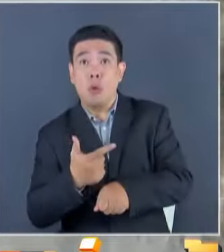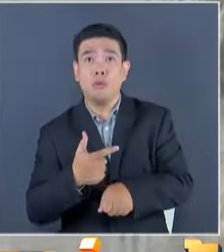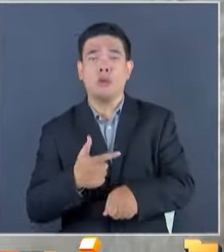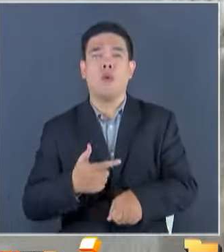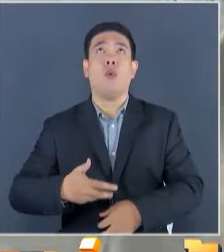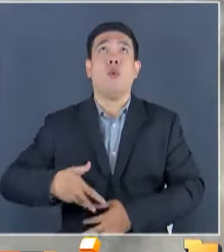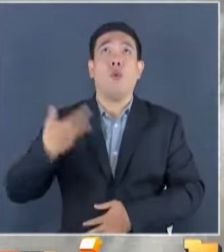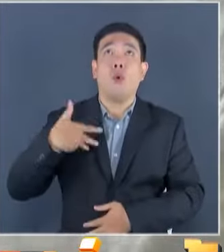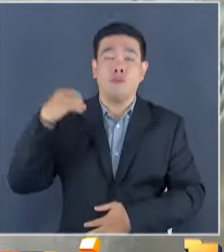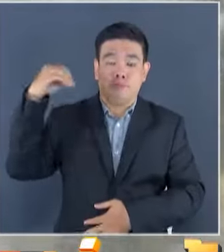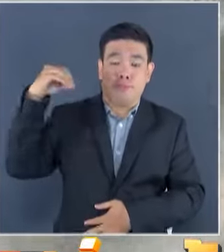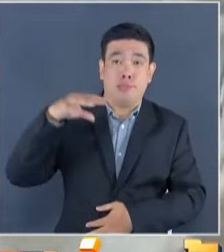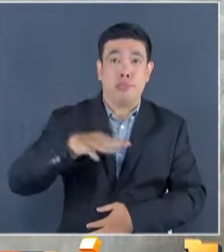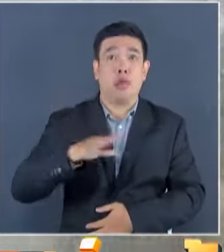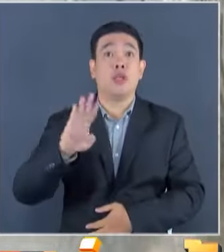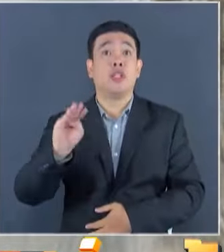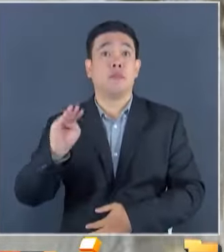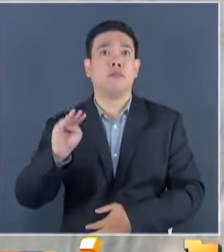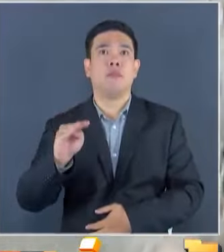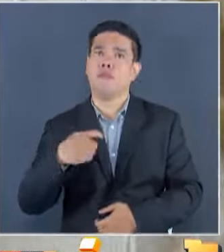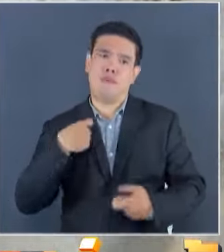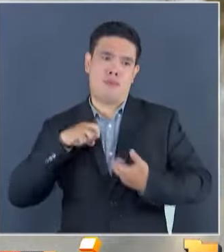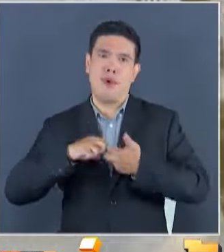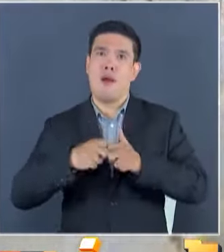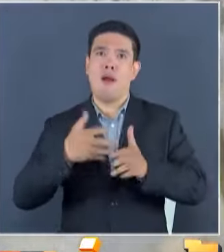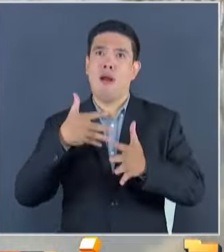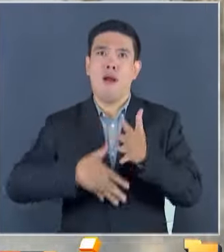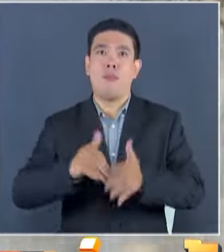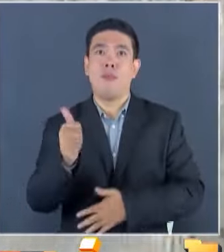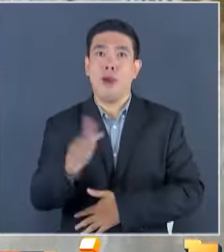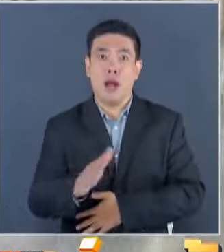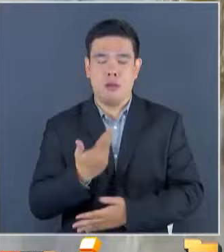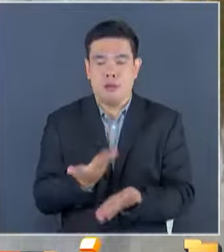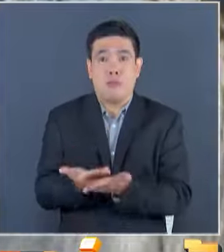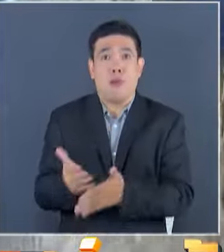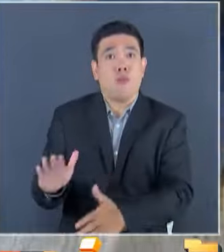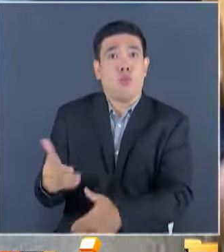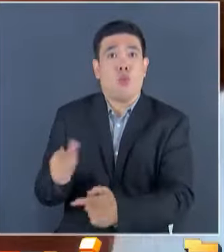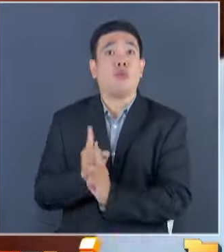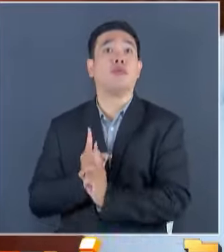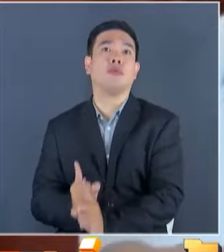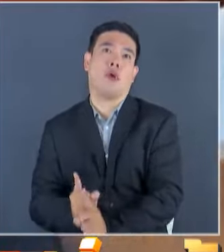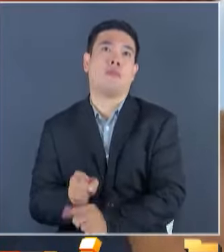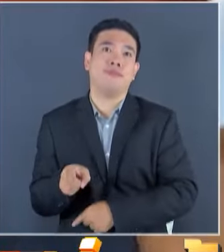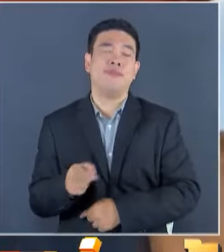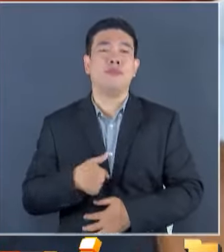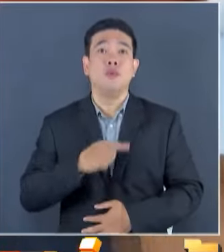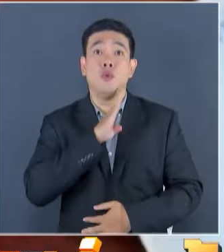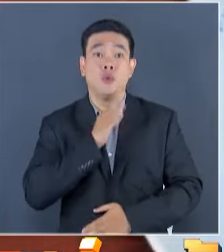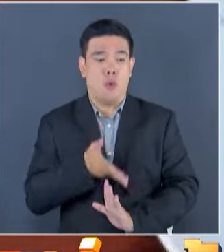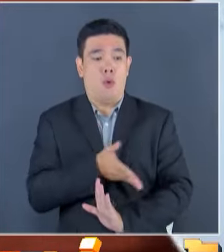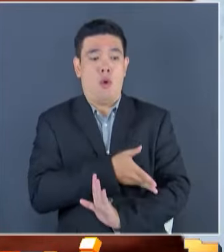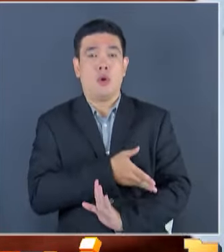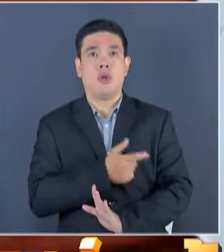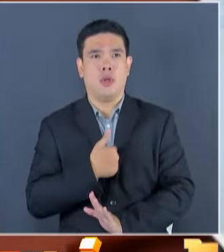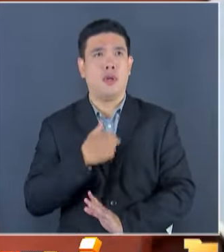หภูมิที่สูงถึง40องศาแต่ชาวบ้านบอกไม่เป็นอุปสรรคเลยเพราะว่าถ้าหาได้มากรายได้ก็จะมากตามไปด้วยคือต้องบอกท่านผู้ชมก่อนนะบางคนบ